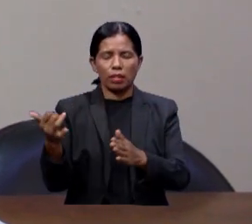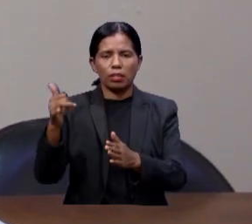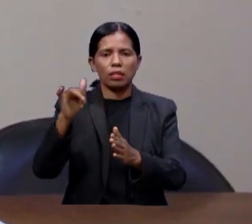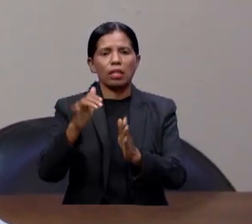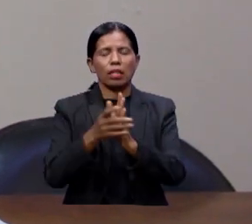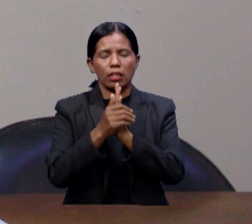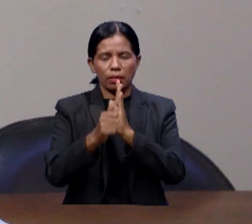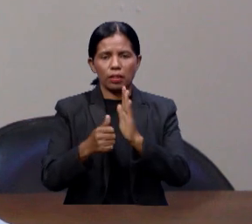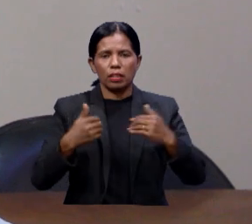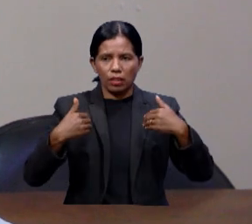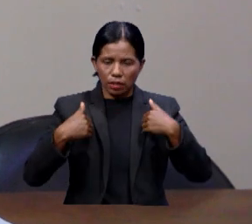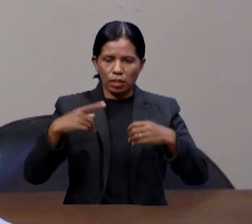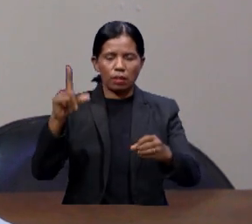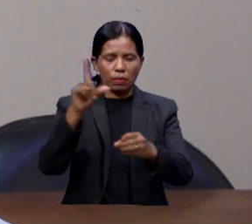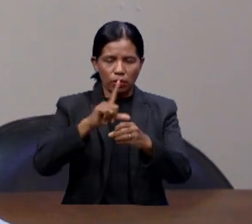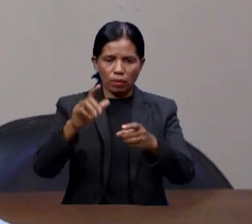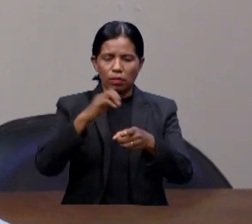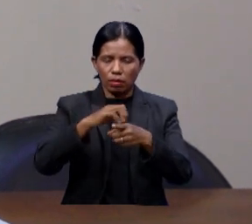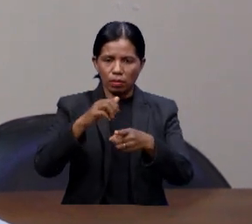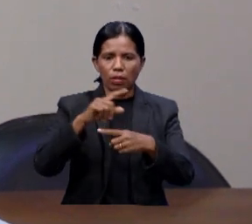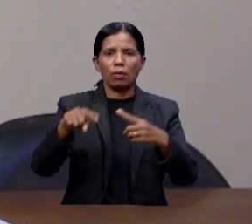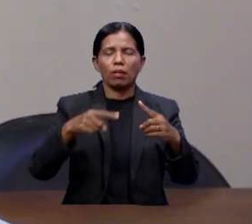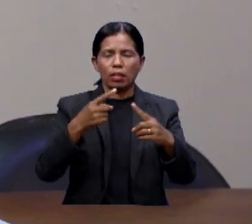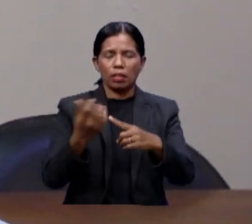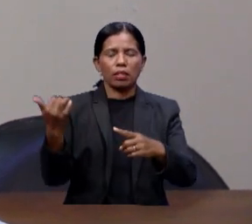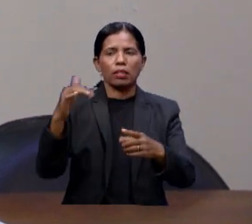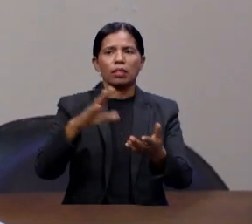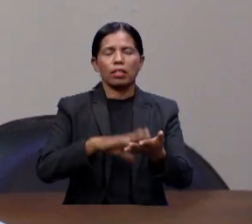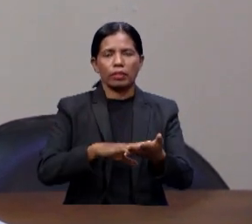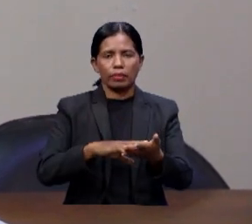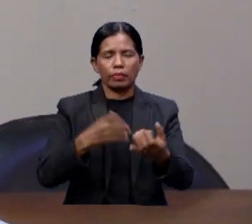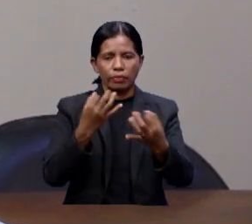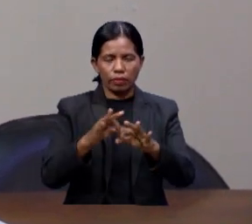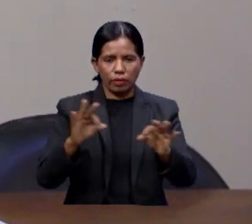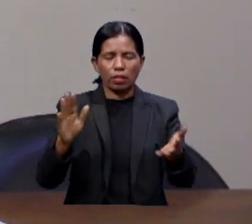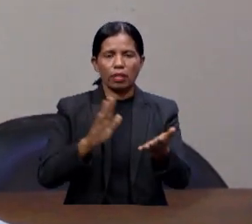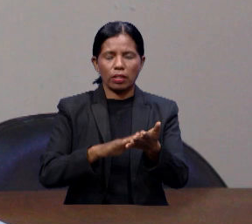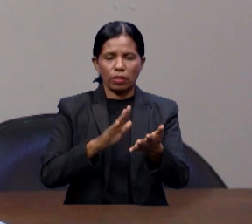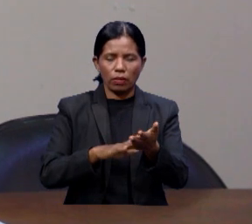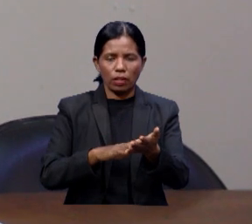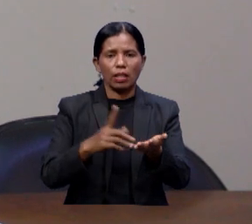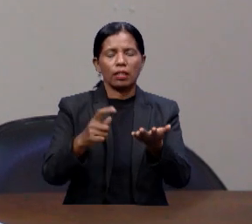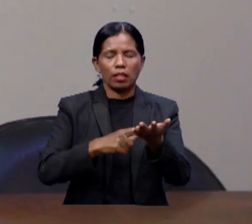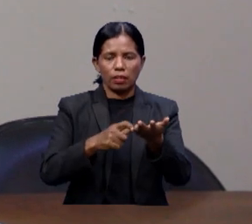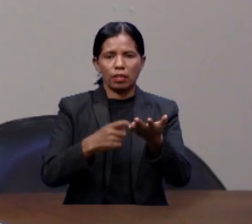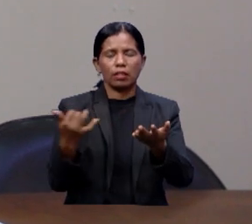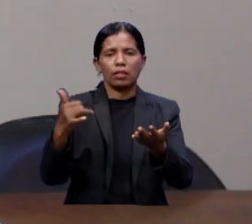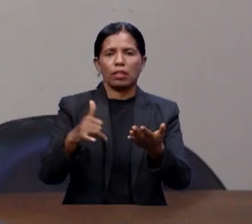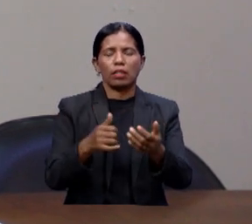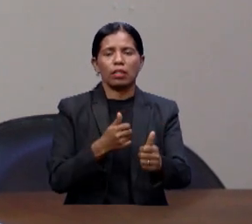beri laboratorium ho pratika. Wan hir sira lulus ona akabono sekolah teknik vokasional, sira tinggi